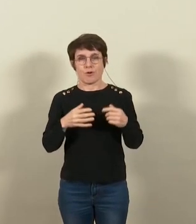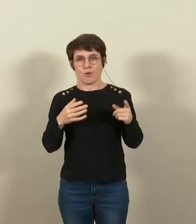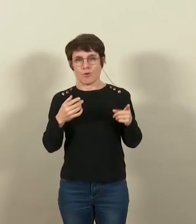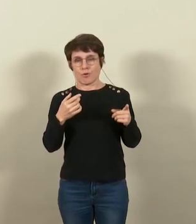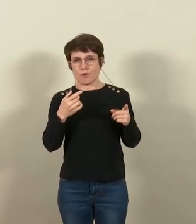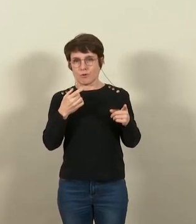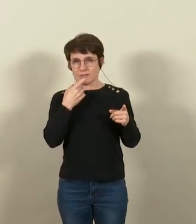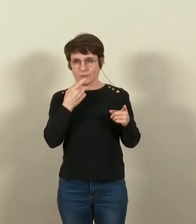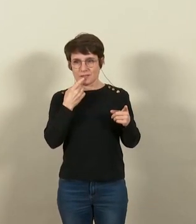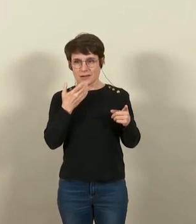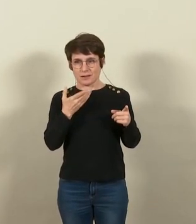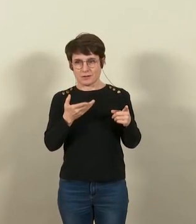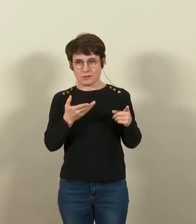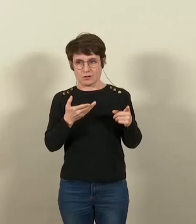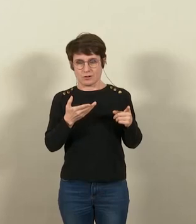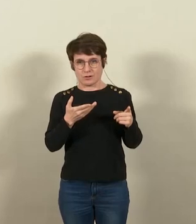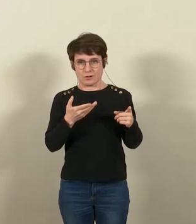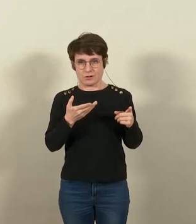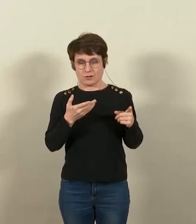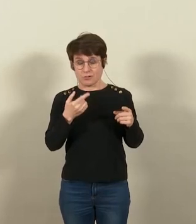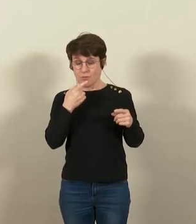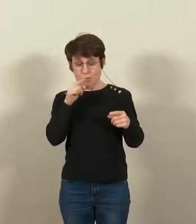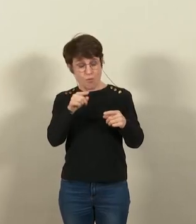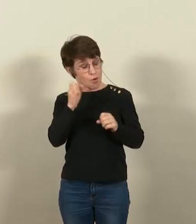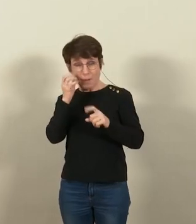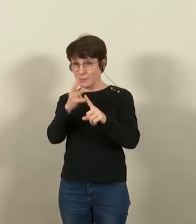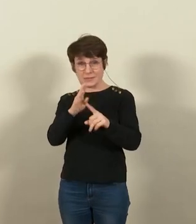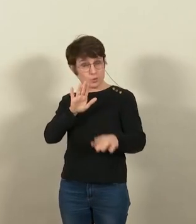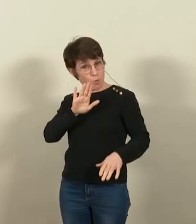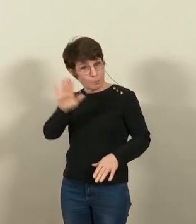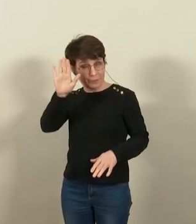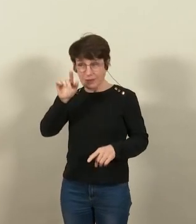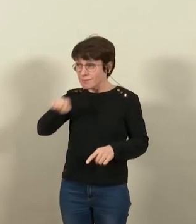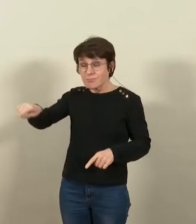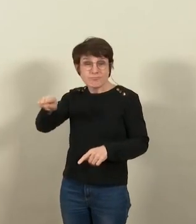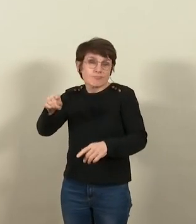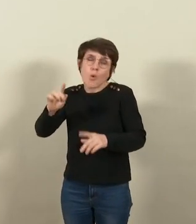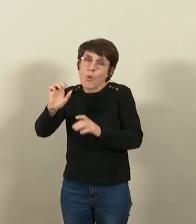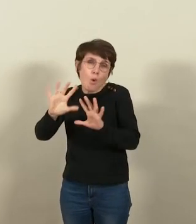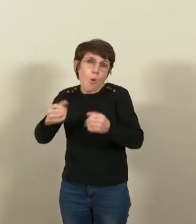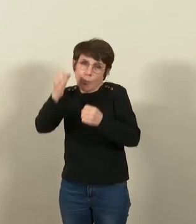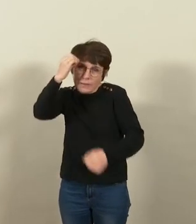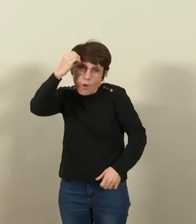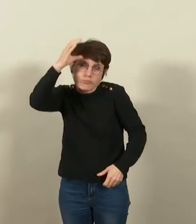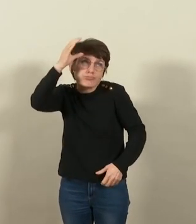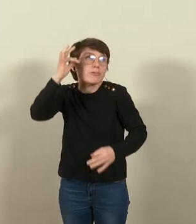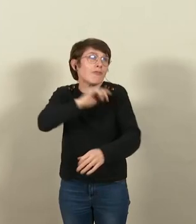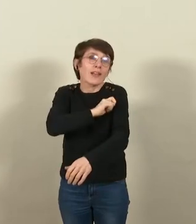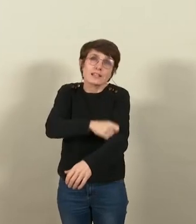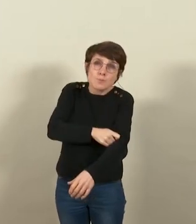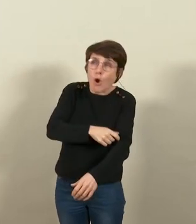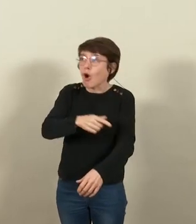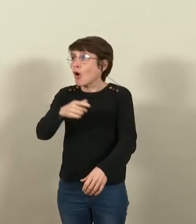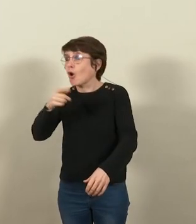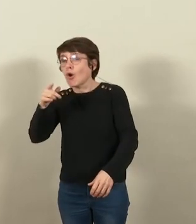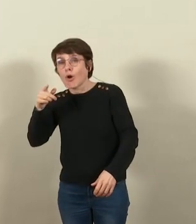mission première trois ils sont extrêmement donc compétents donc sur la dimension du sport la